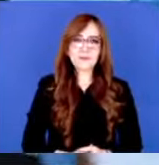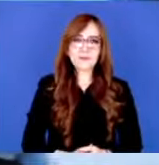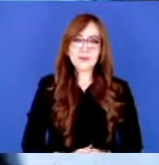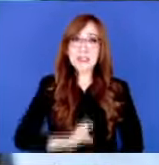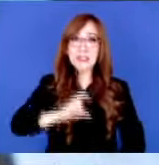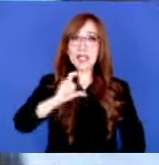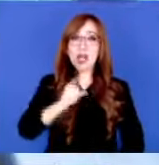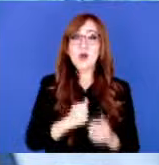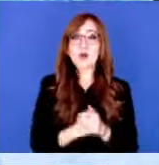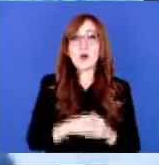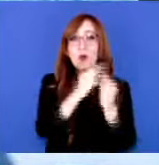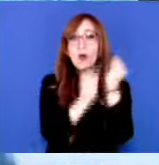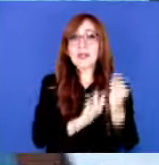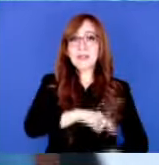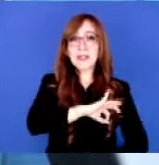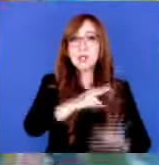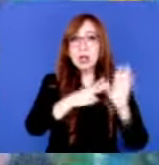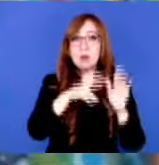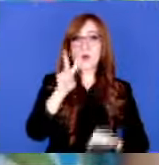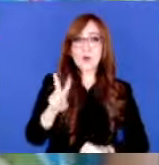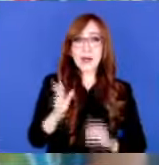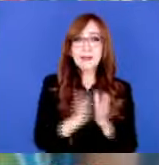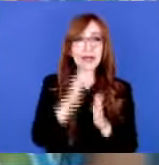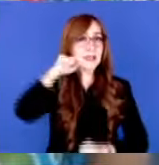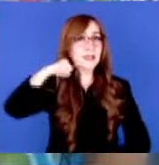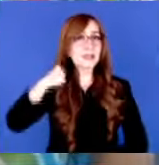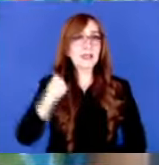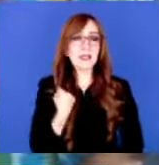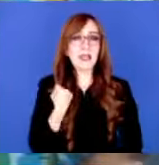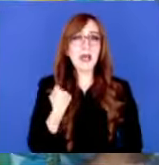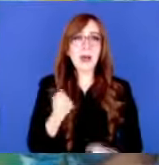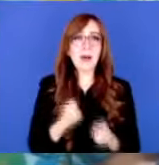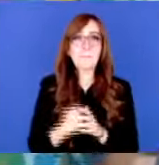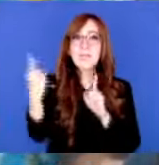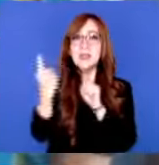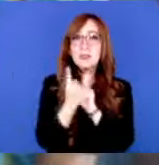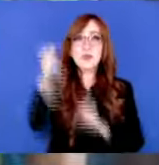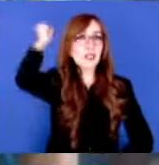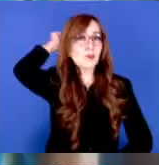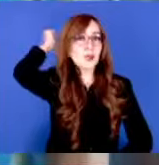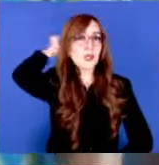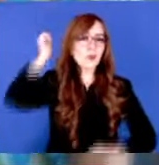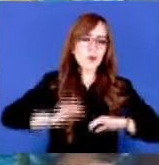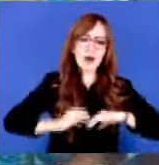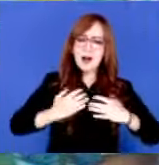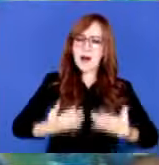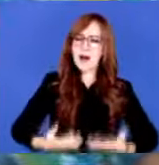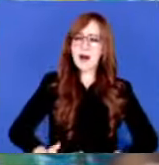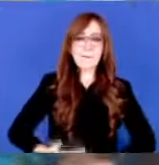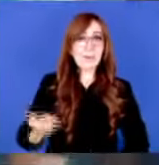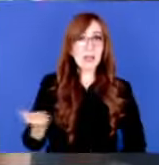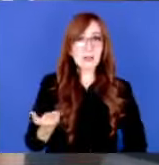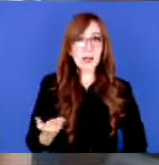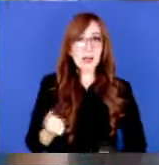Cawapres nomor urut 2 Gibran Rakabuming Raka ditemani istrinya Selvi Ananda menemui ibu-ibu hamil di kawasan Ratu Jaya,